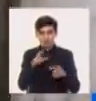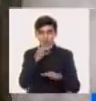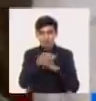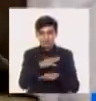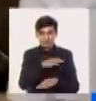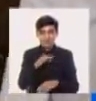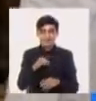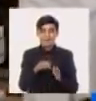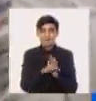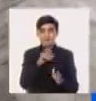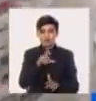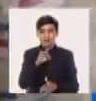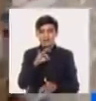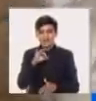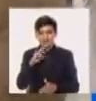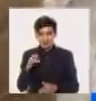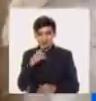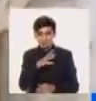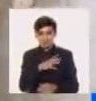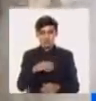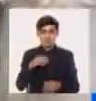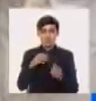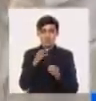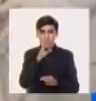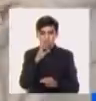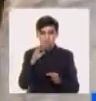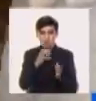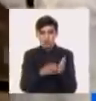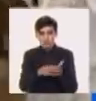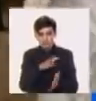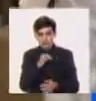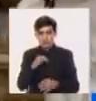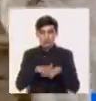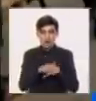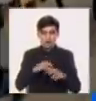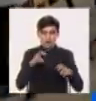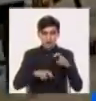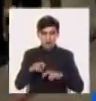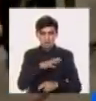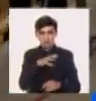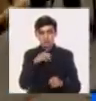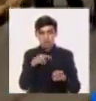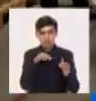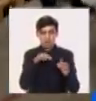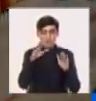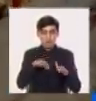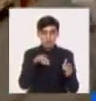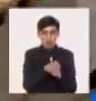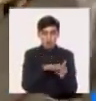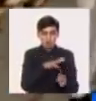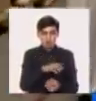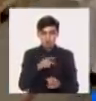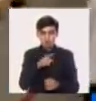мәжілісінің депутаты Ирина Смирнова дәрінің жеткіліксіздігін көре тұра елдің іздегенін қоймаға қаңтарып қою үлкен қылмыс